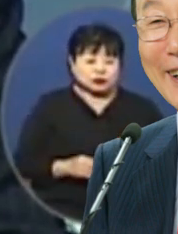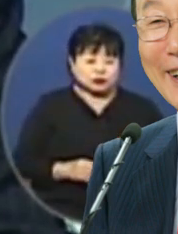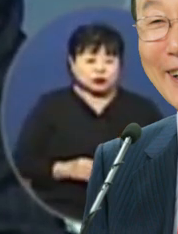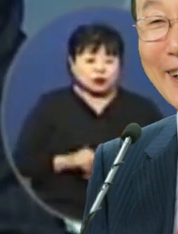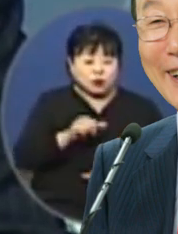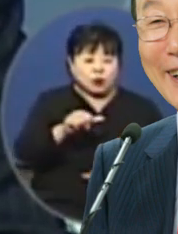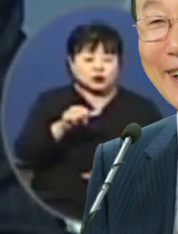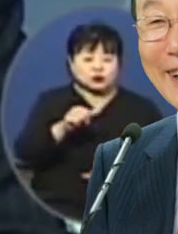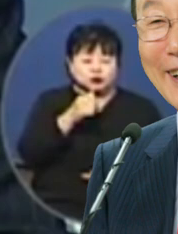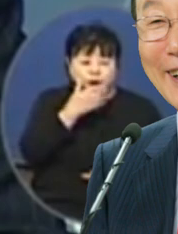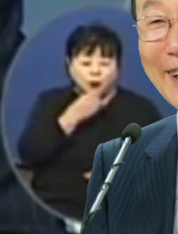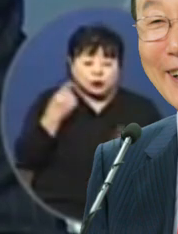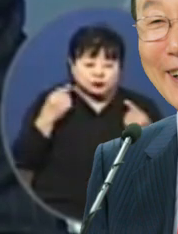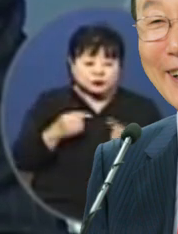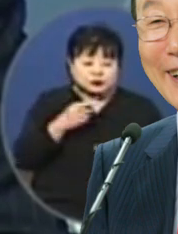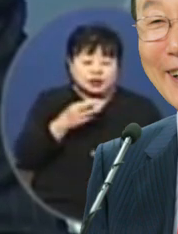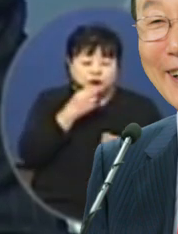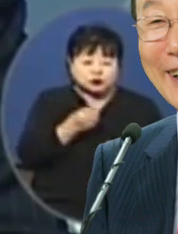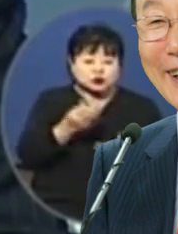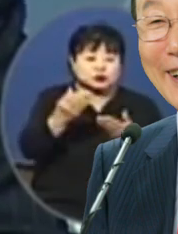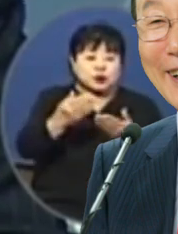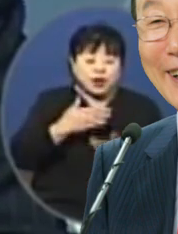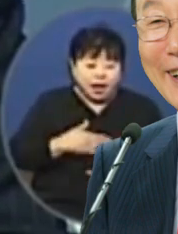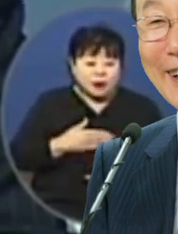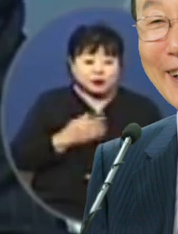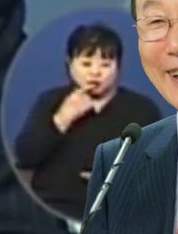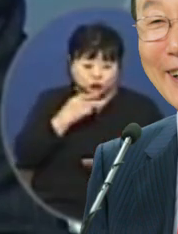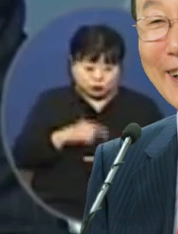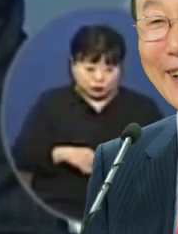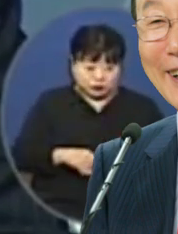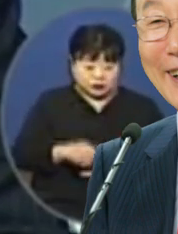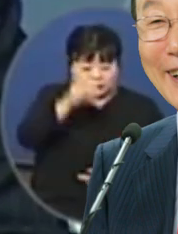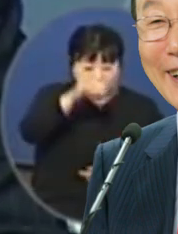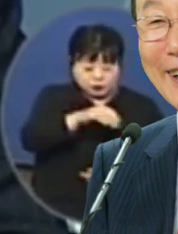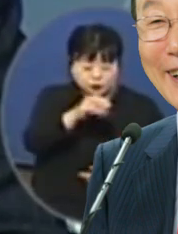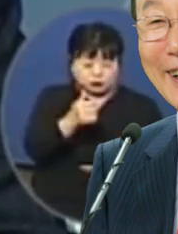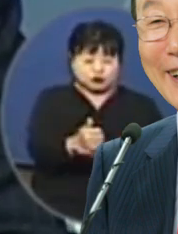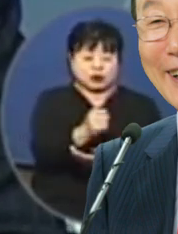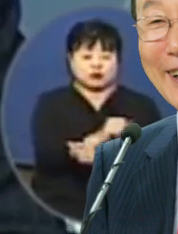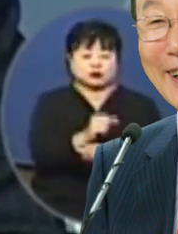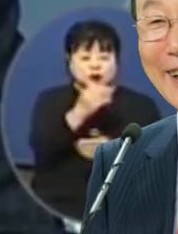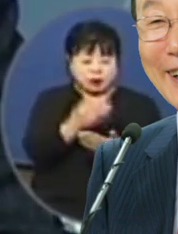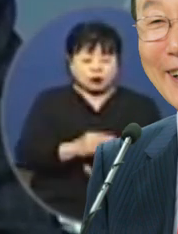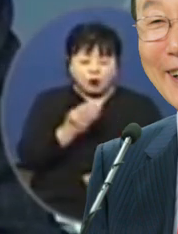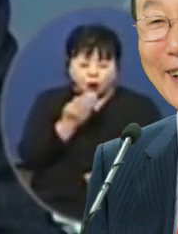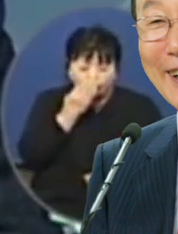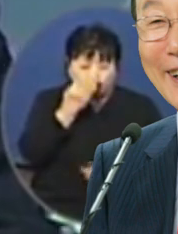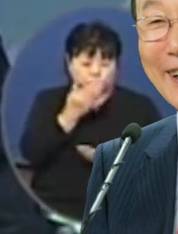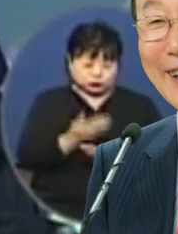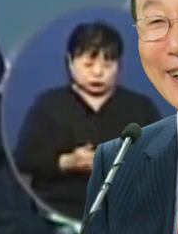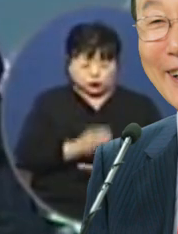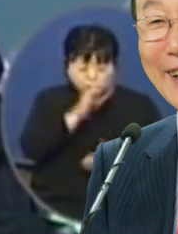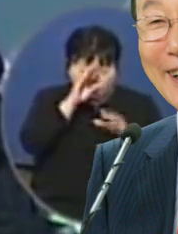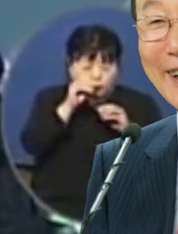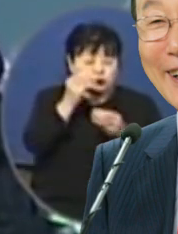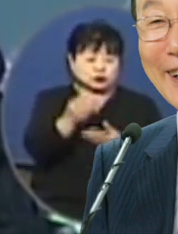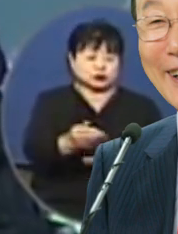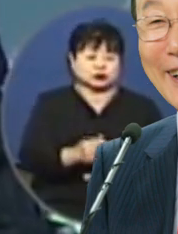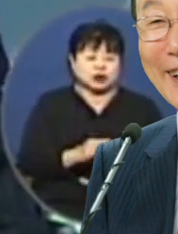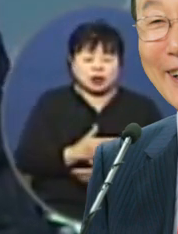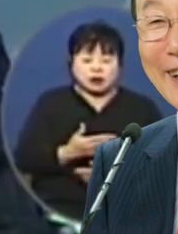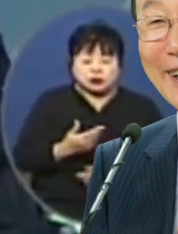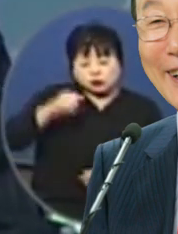오중보험과 삼중축복을 가지고 나오면 간단히 할 수 있는 것입니다. 십자가는 죄사함을 주시고 거룩하게 해주시고 병고쳐주시고